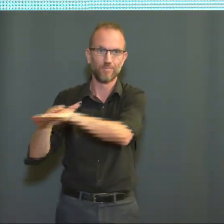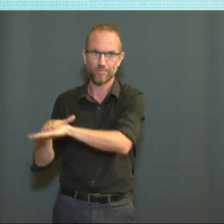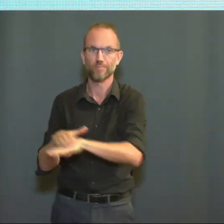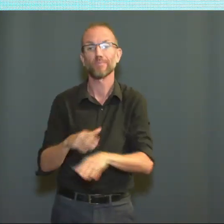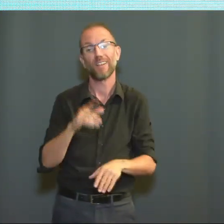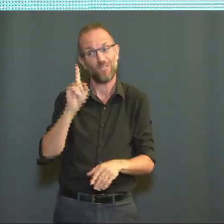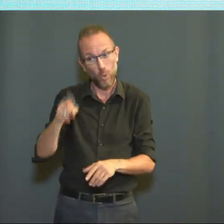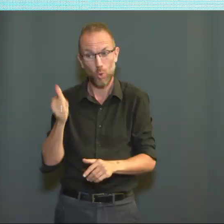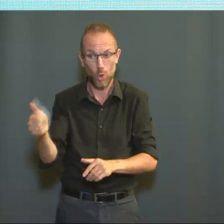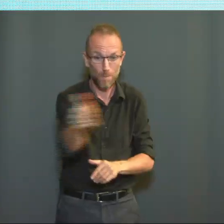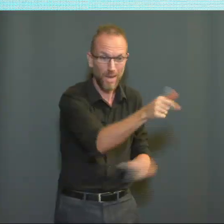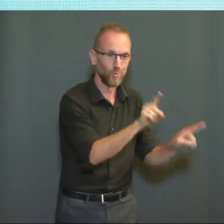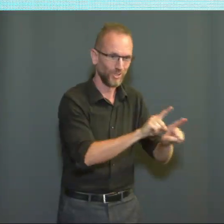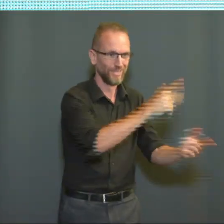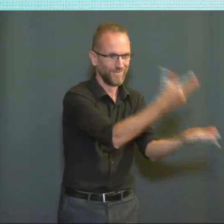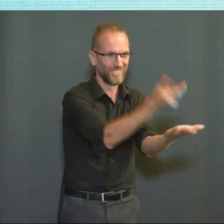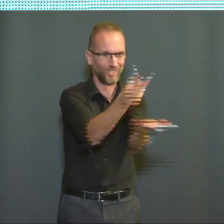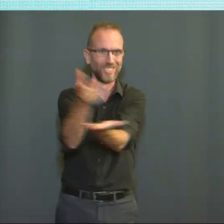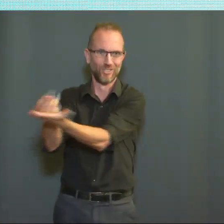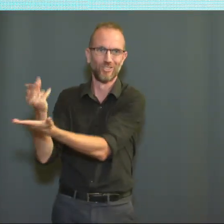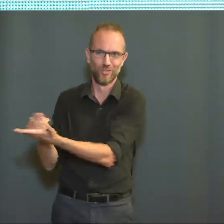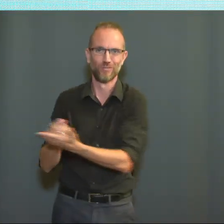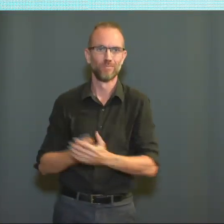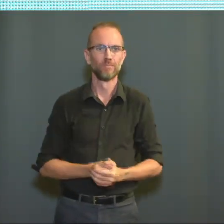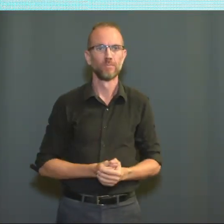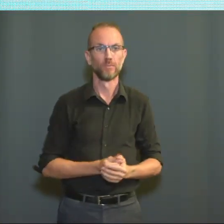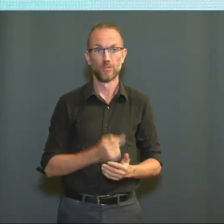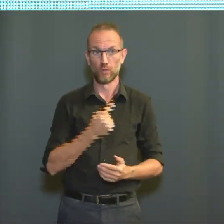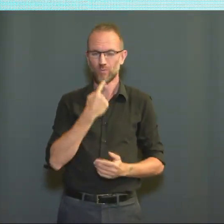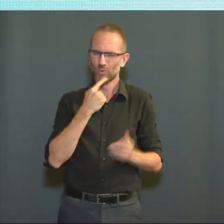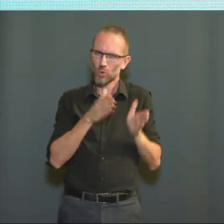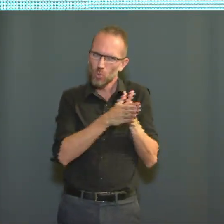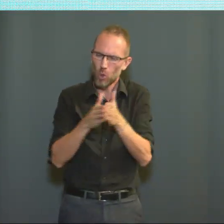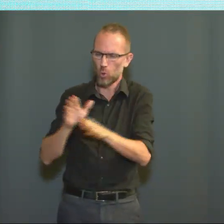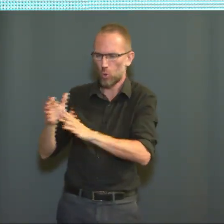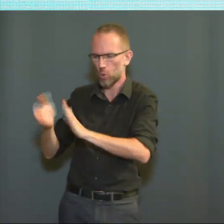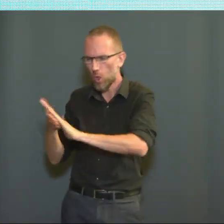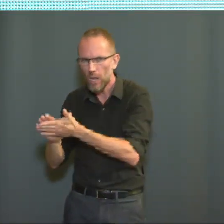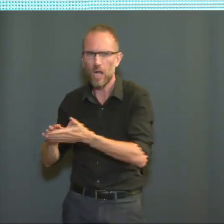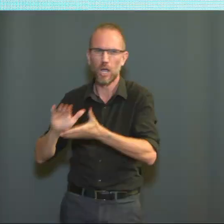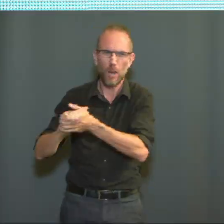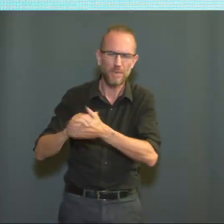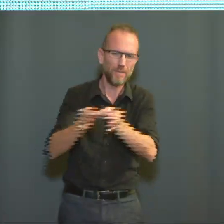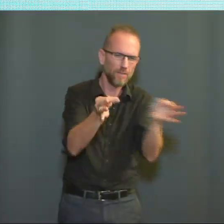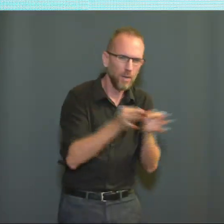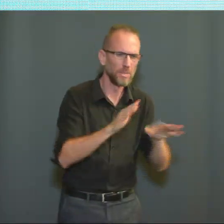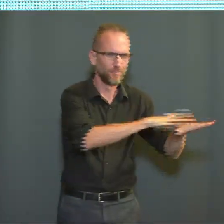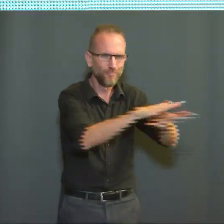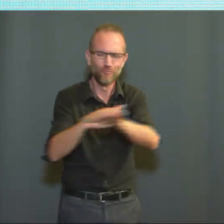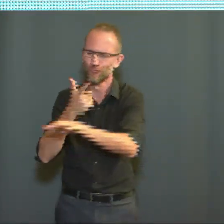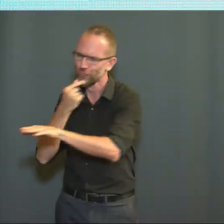Invitez donc vos amis et votre famille à également installer et utiliser l'application.